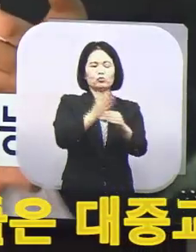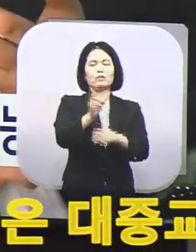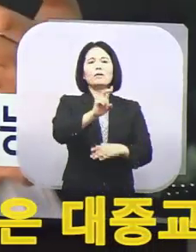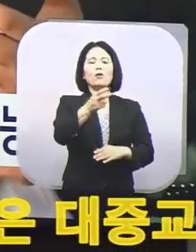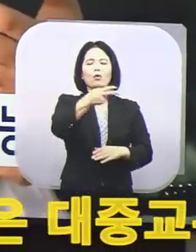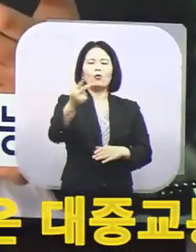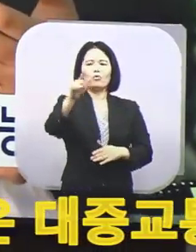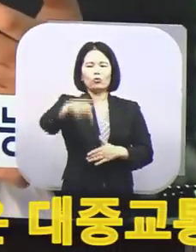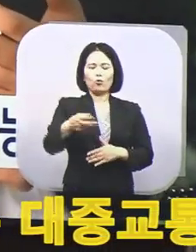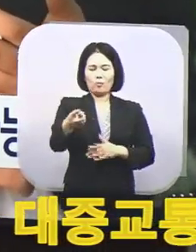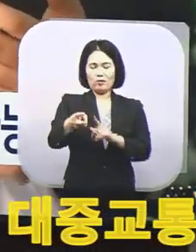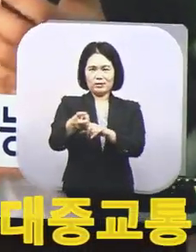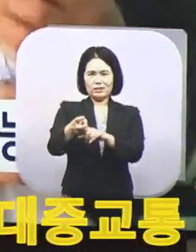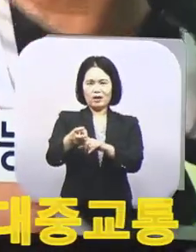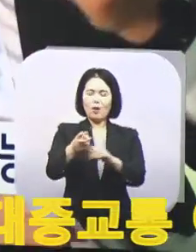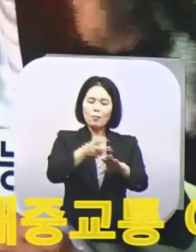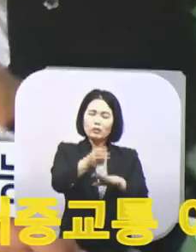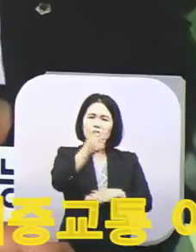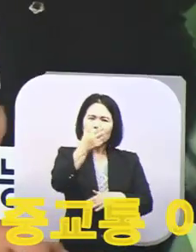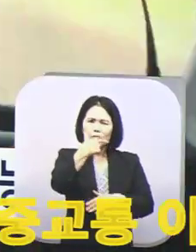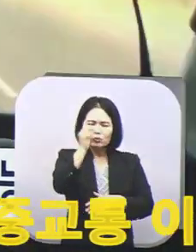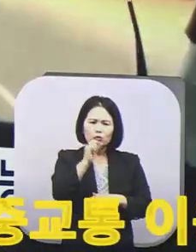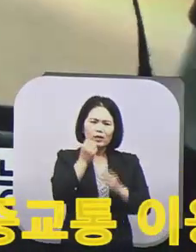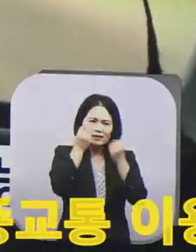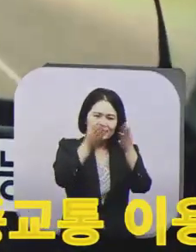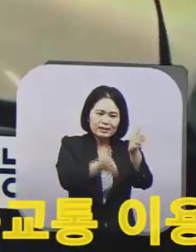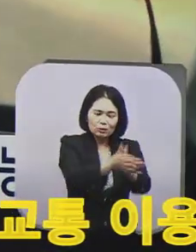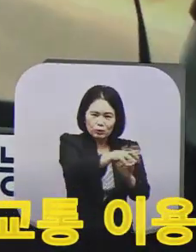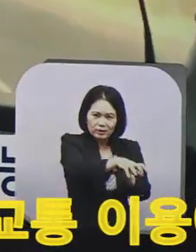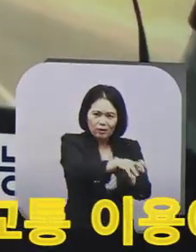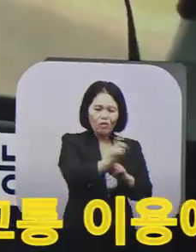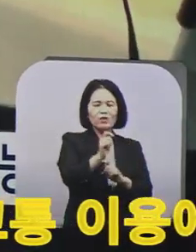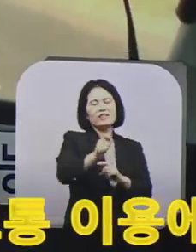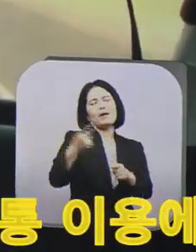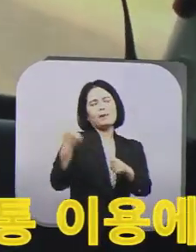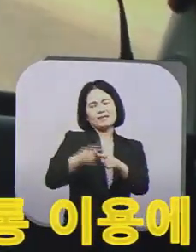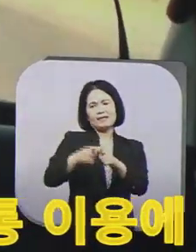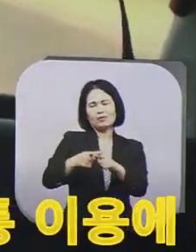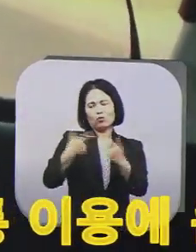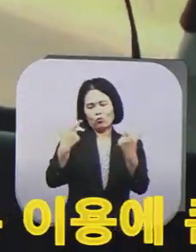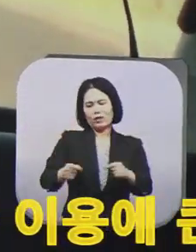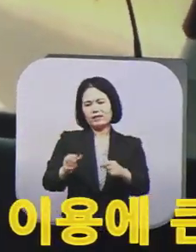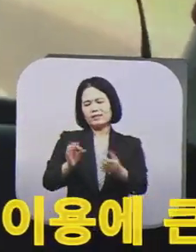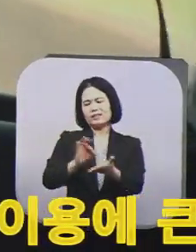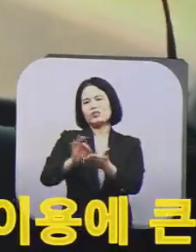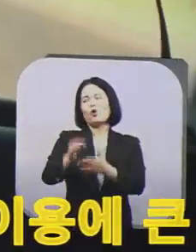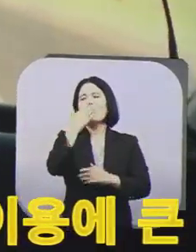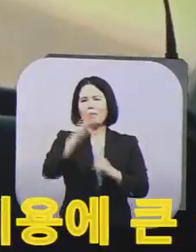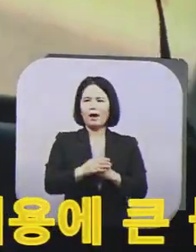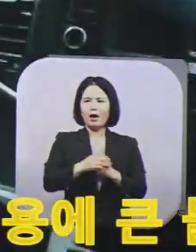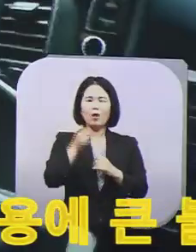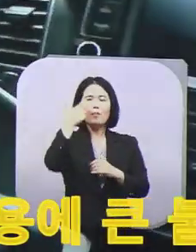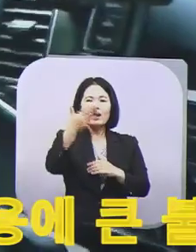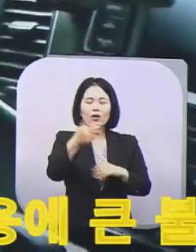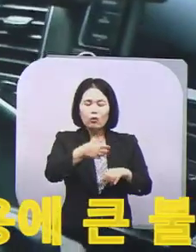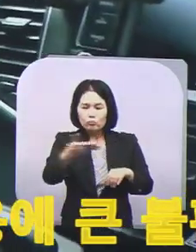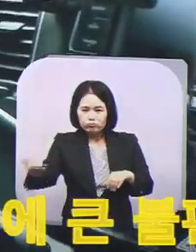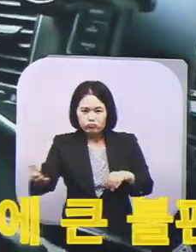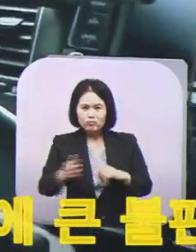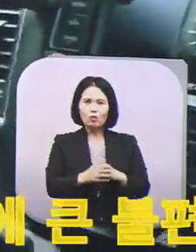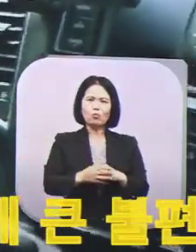대중교통 인프라가 부족한 신도시에서 택시처럼 이용할 수 있습니다. 도입 8달 만에 매달 탑승객